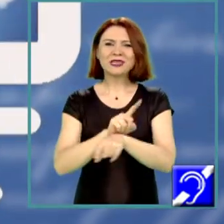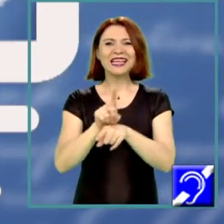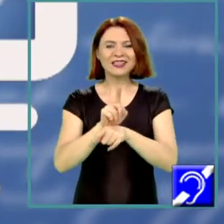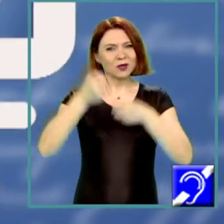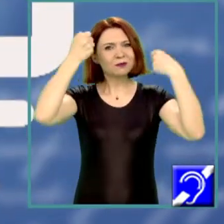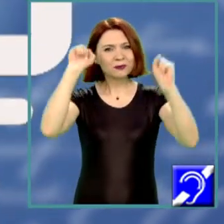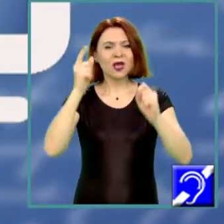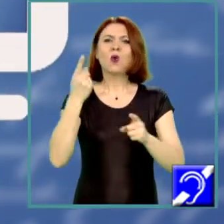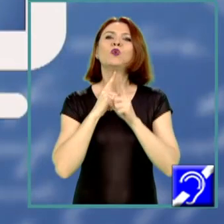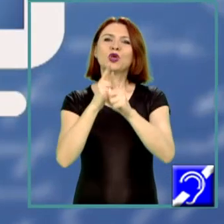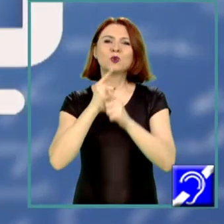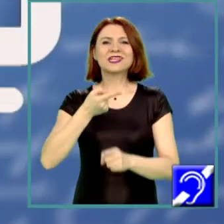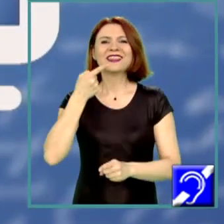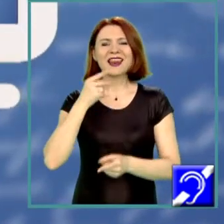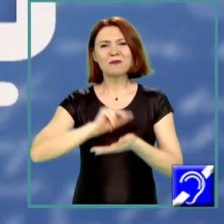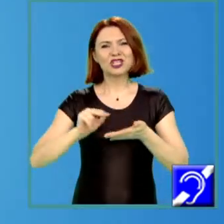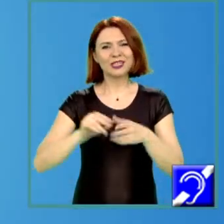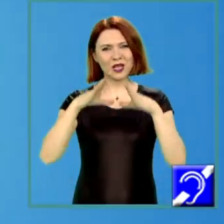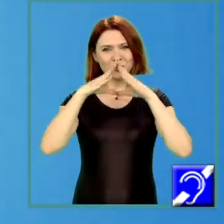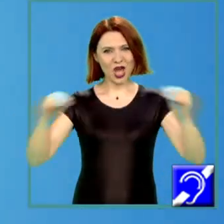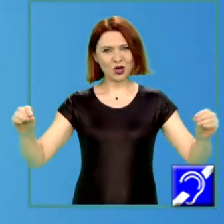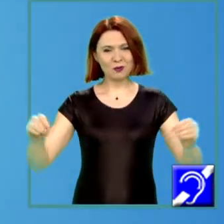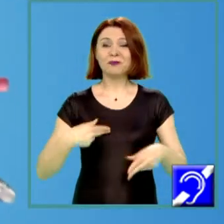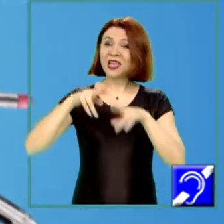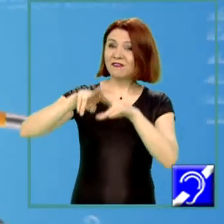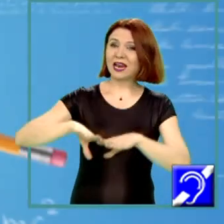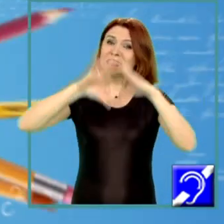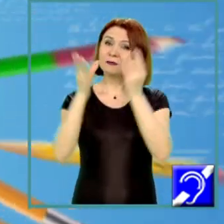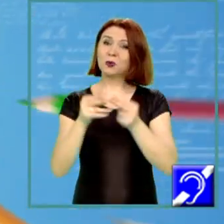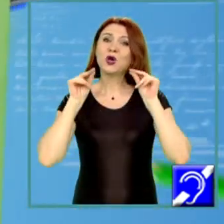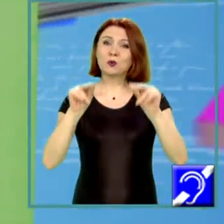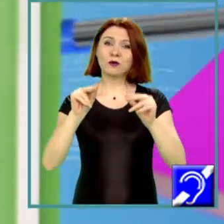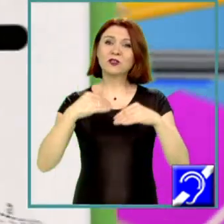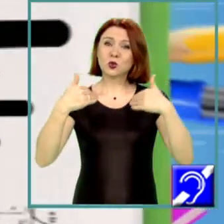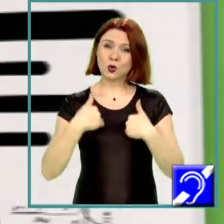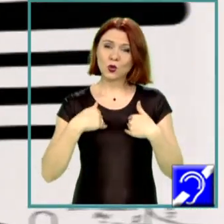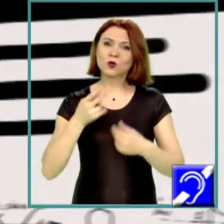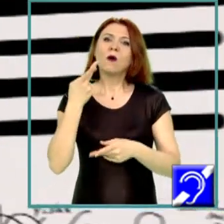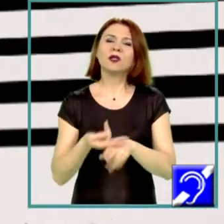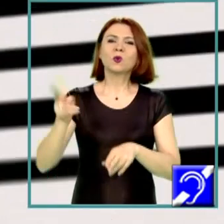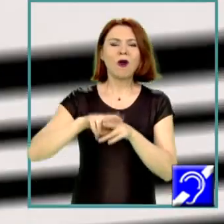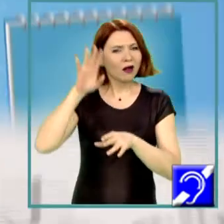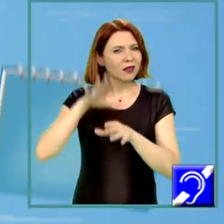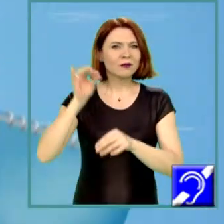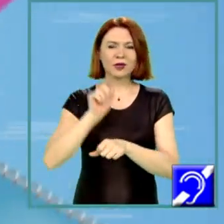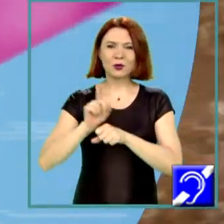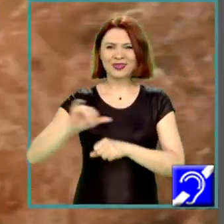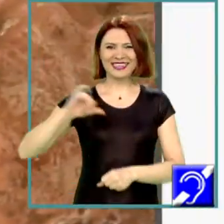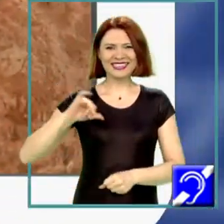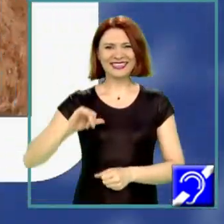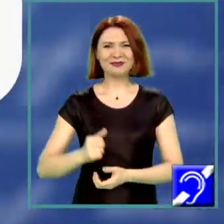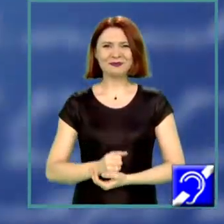este dedicată unui curs de limba și literatura română vă las in compania profesorului nostru pentru alte lucruri interesante